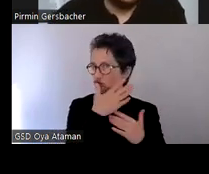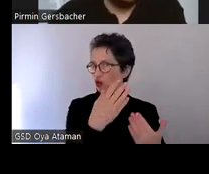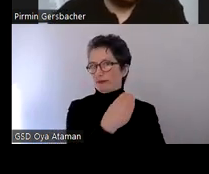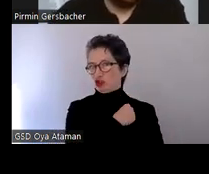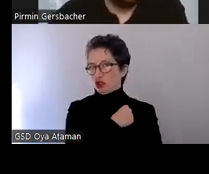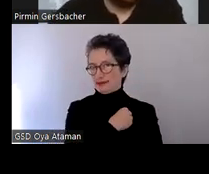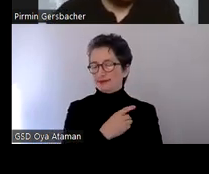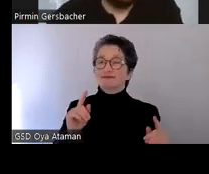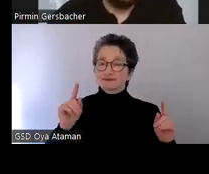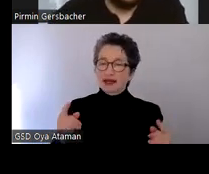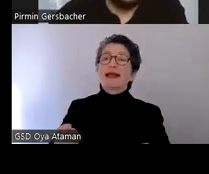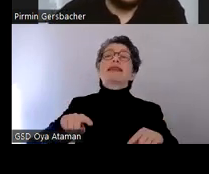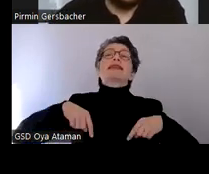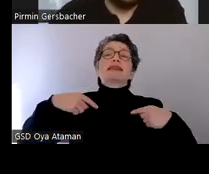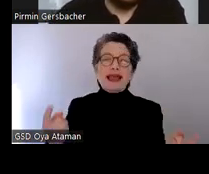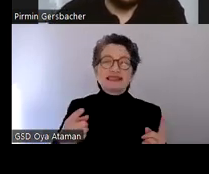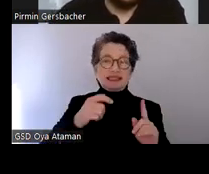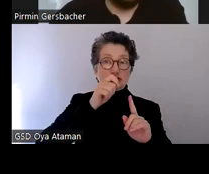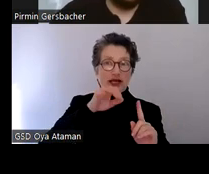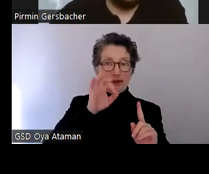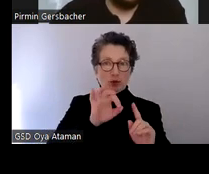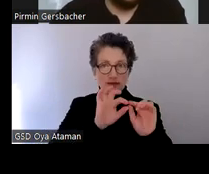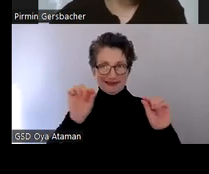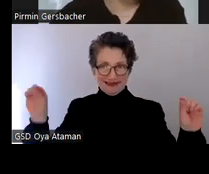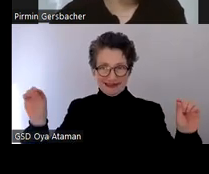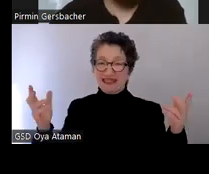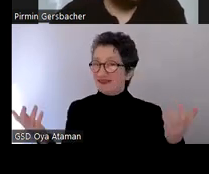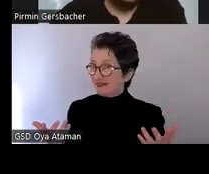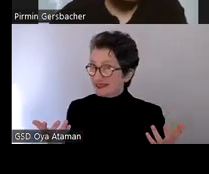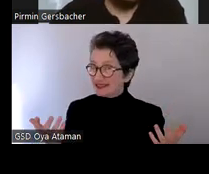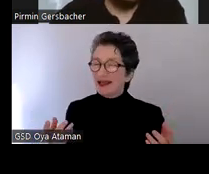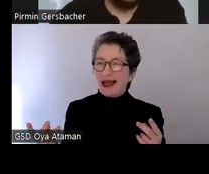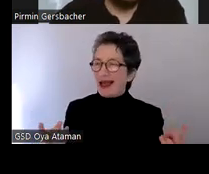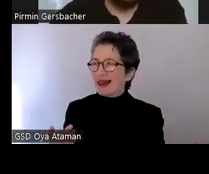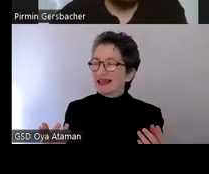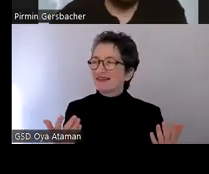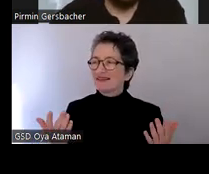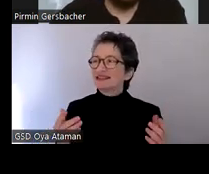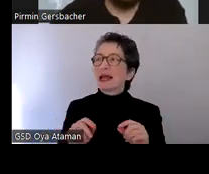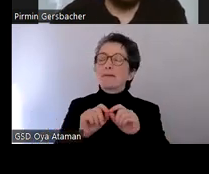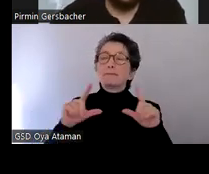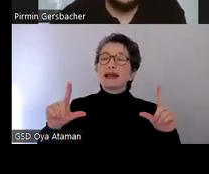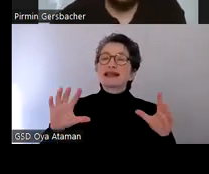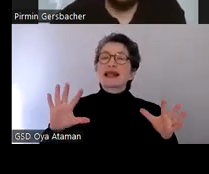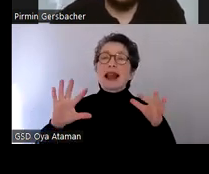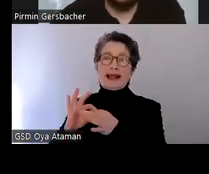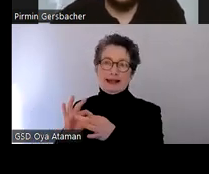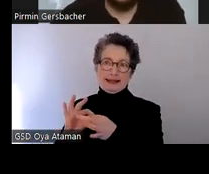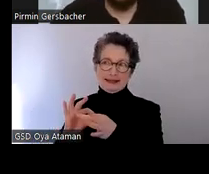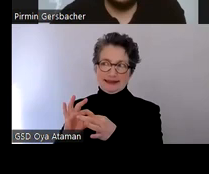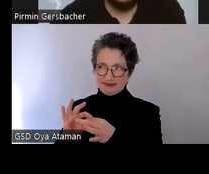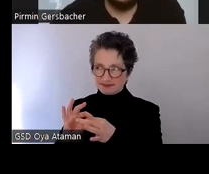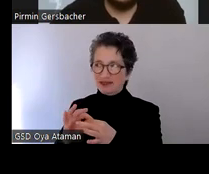Der nächste Checkpunkt war, da geht es jetzt um was ganz Ähnliches, nämlich um Bildlinks und grafische Bedienelemente. Also alles, was